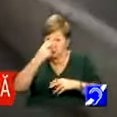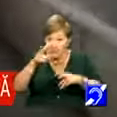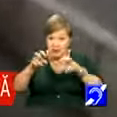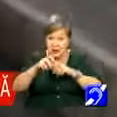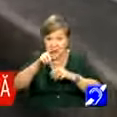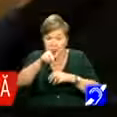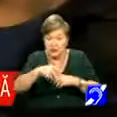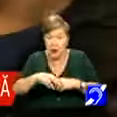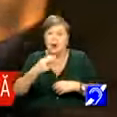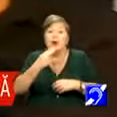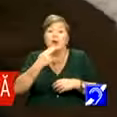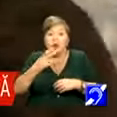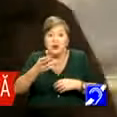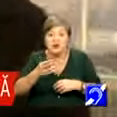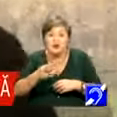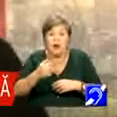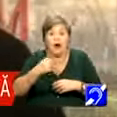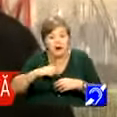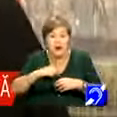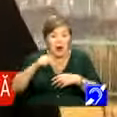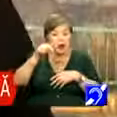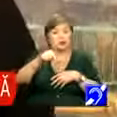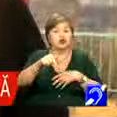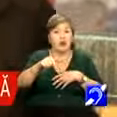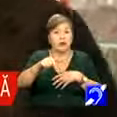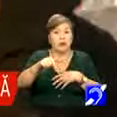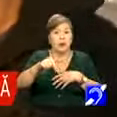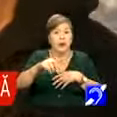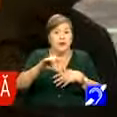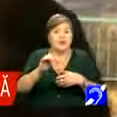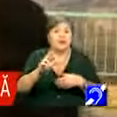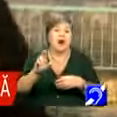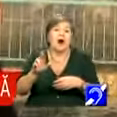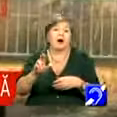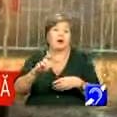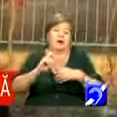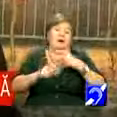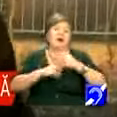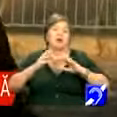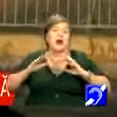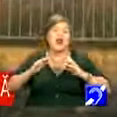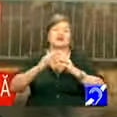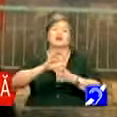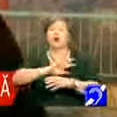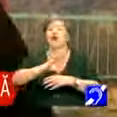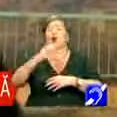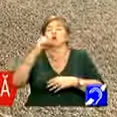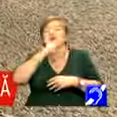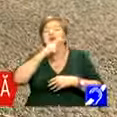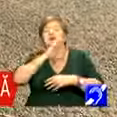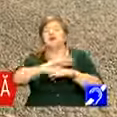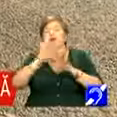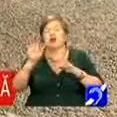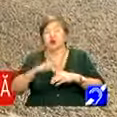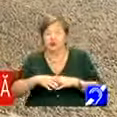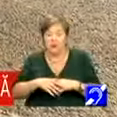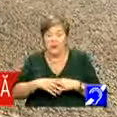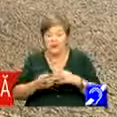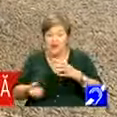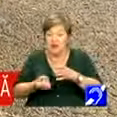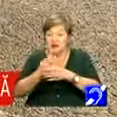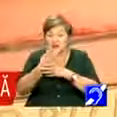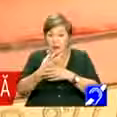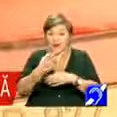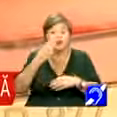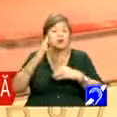poliția comunitară jos acolo, dar știți cum e, după război toată lumea arată viteaz. De la începutul